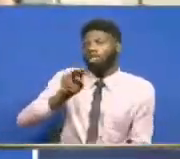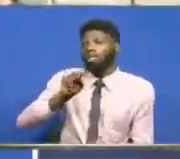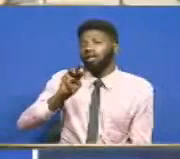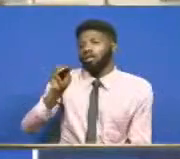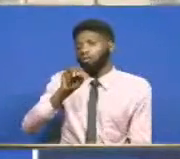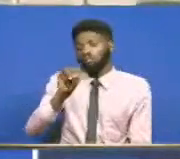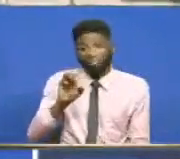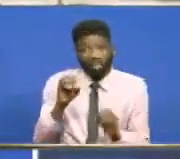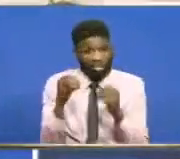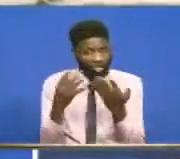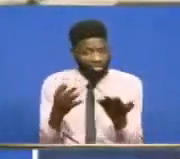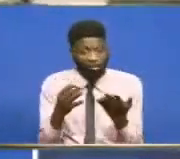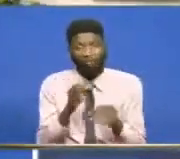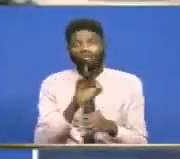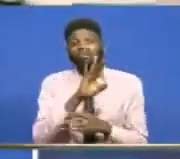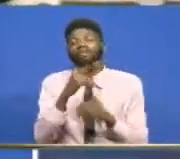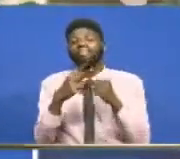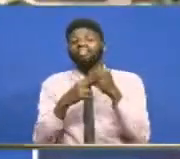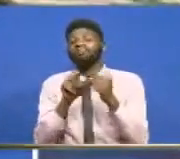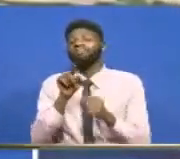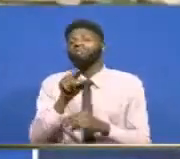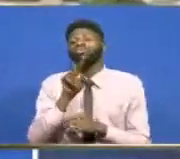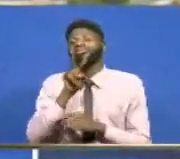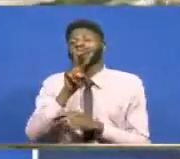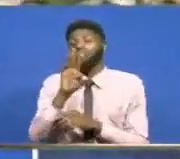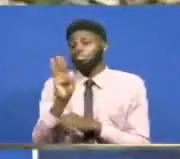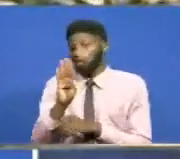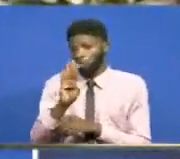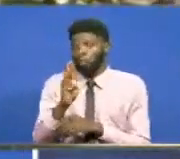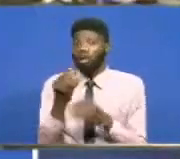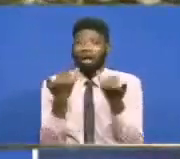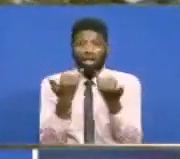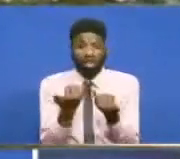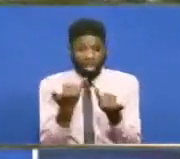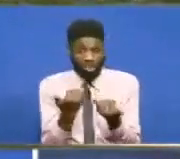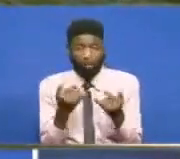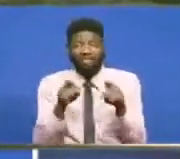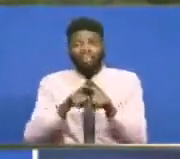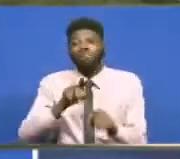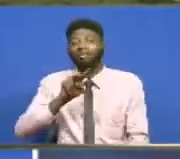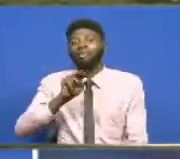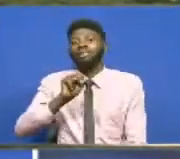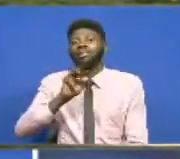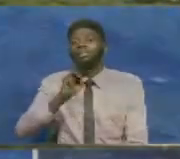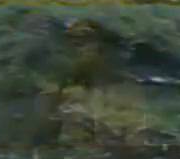bilioni 37.2, hali ambayo inatishia kulemaza shughuli za shirika hilo.